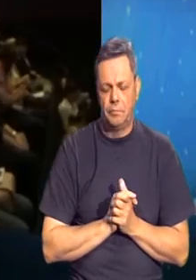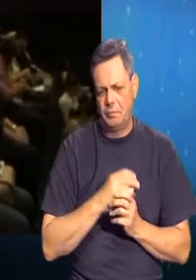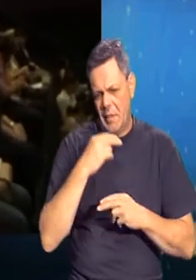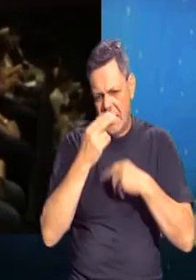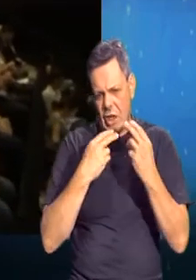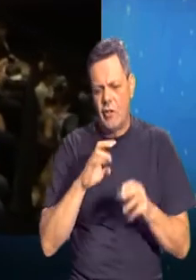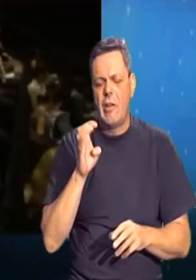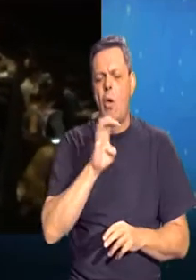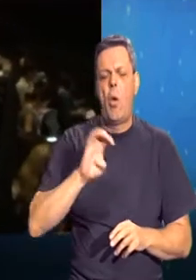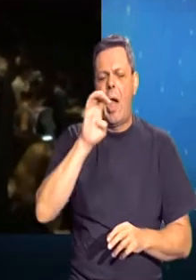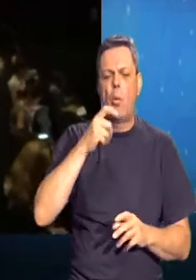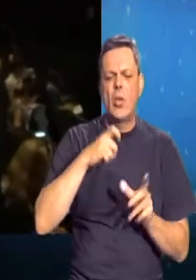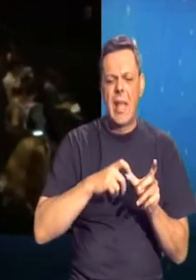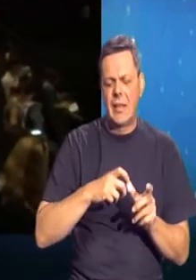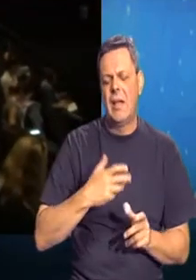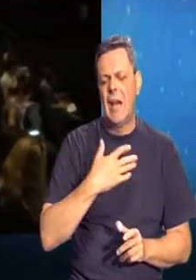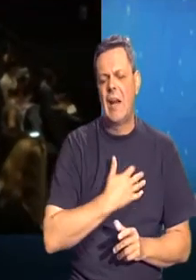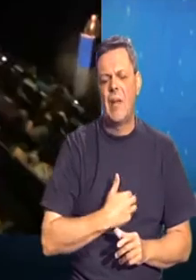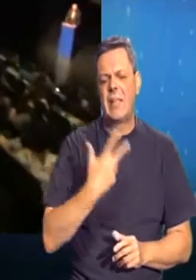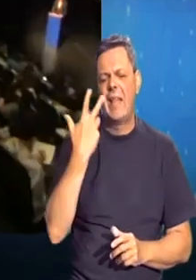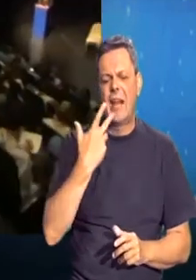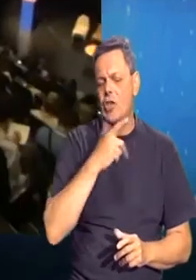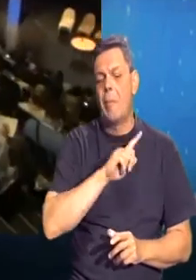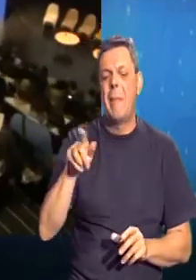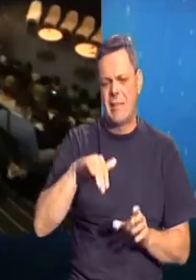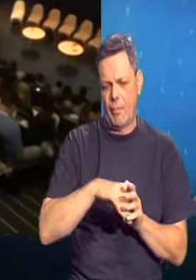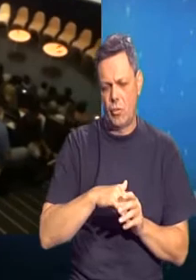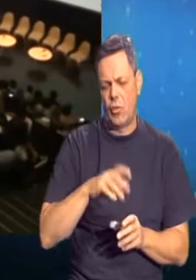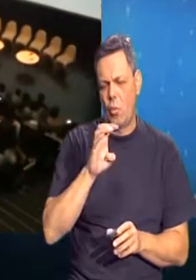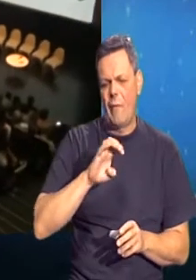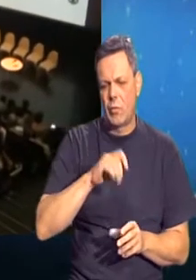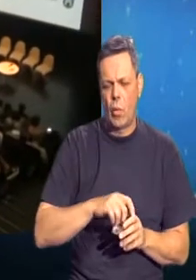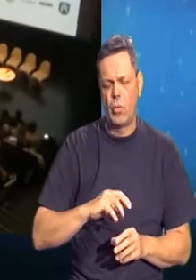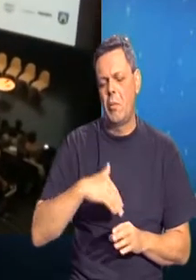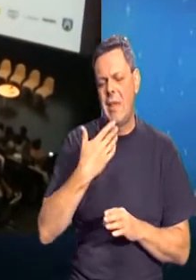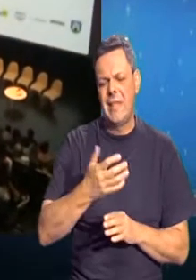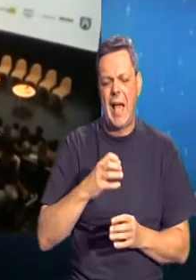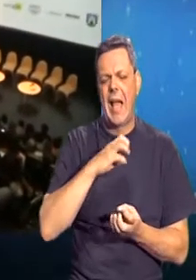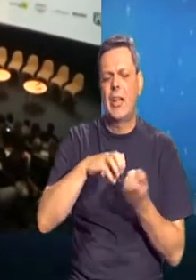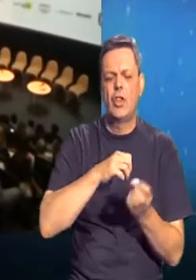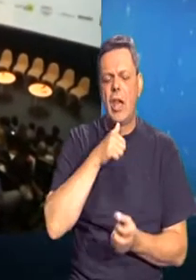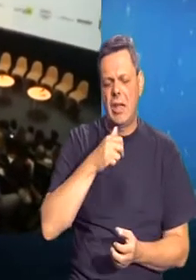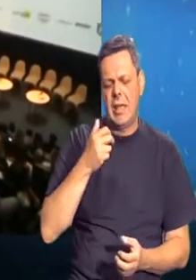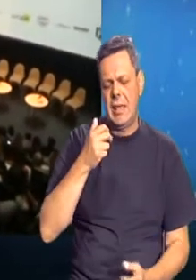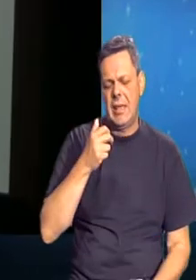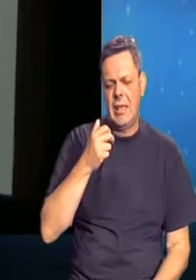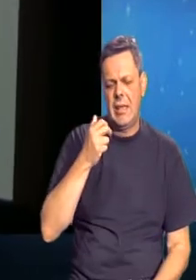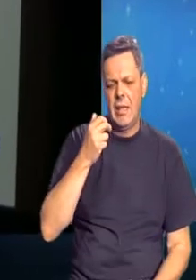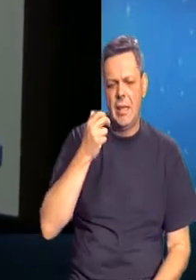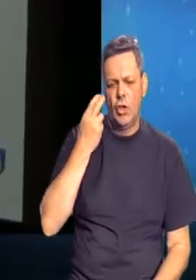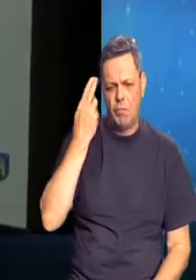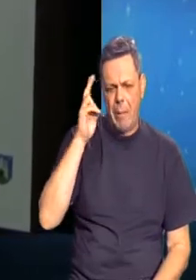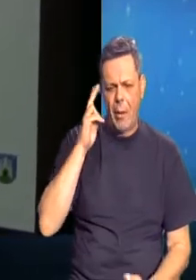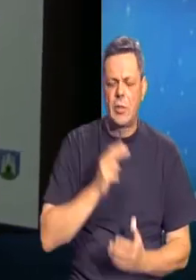Prema istraživanju Eurostata, Hrvatska je treća po nezaposlenosti u Europskoj uniji, odmah iza Grčke i Španjolske. Nezaposlenost mladih jedan je